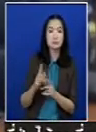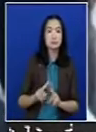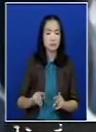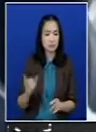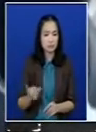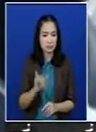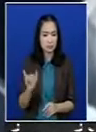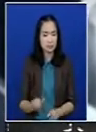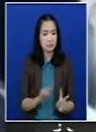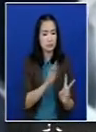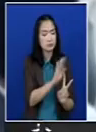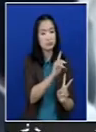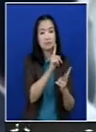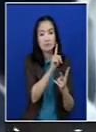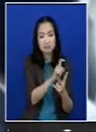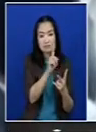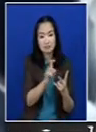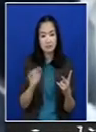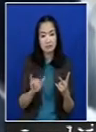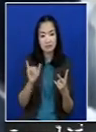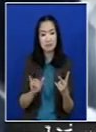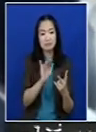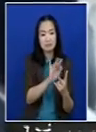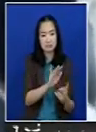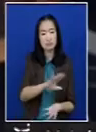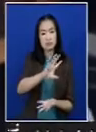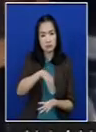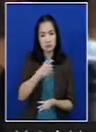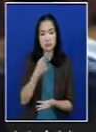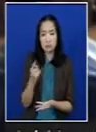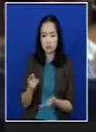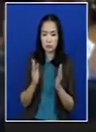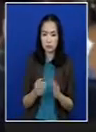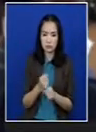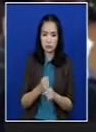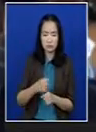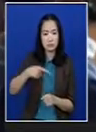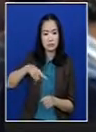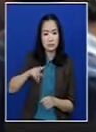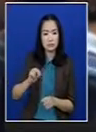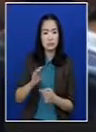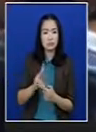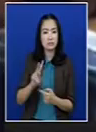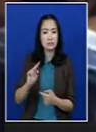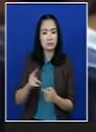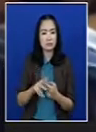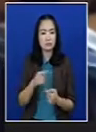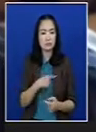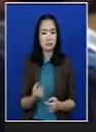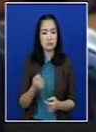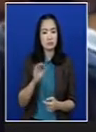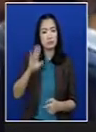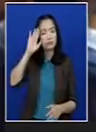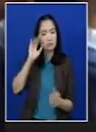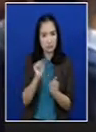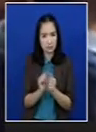ผู้เสียชีวิตทั้ง2คนนะคะเปิดเผยกับสื่อมวลชนบอกว่าหลังจากมีการเปลี่ยนพนักงานสอบสวนความมั่นใจในการทำคดีนี้ของตำรว